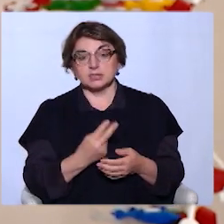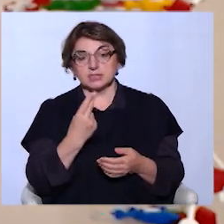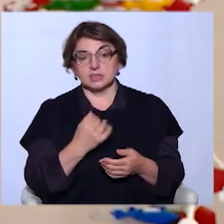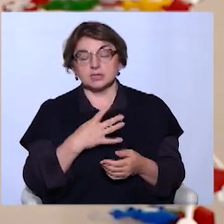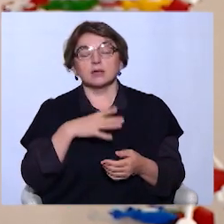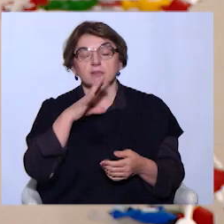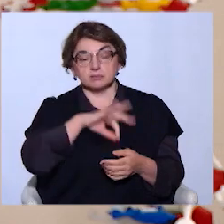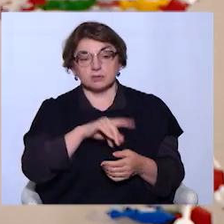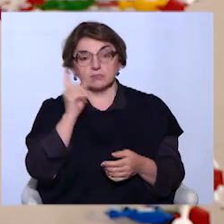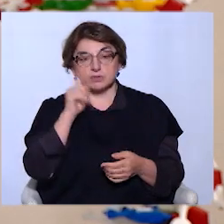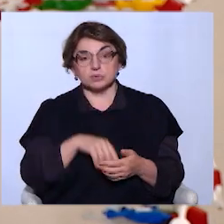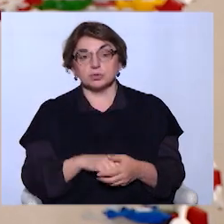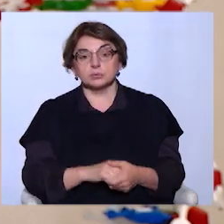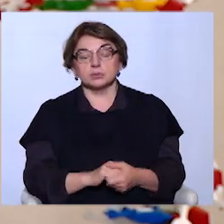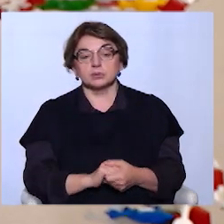და